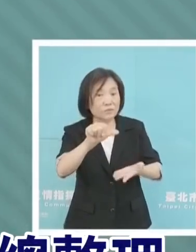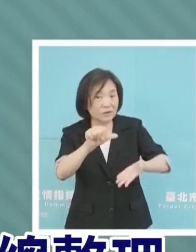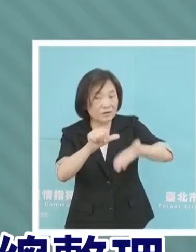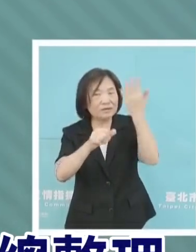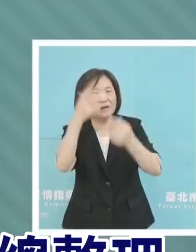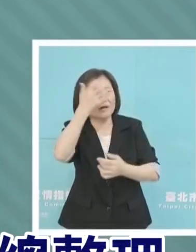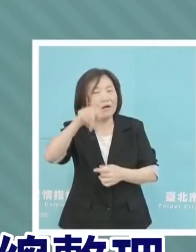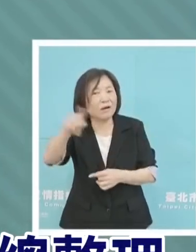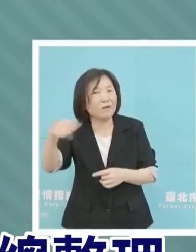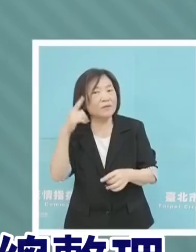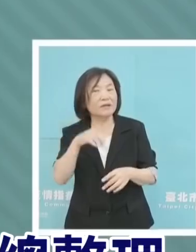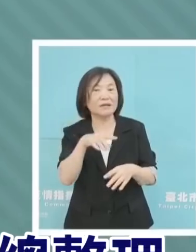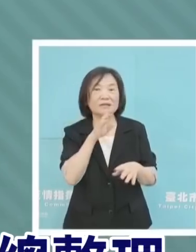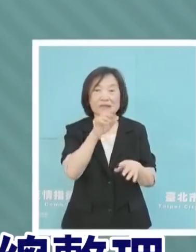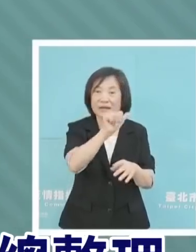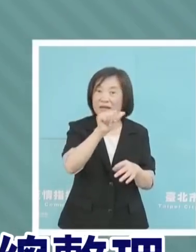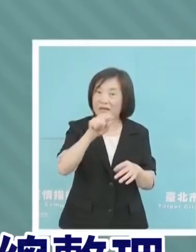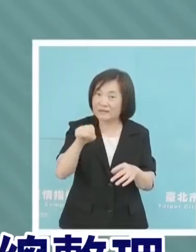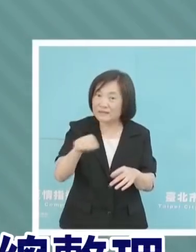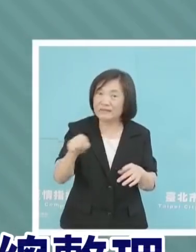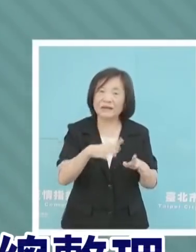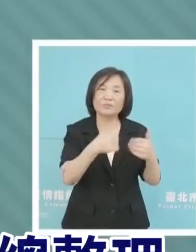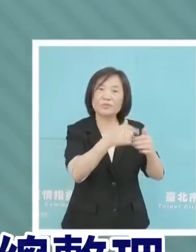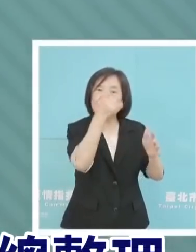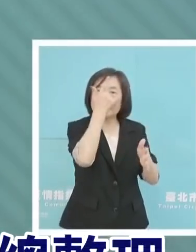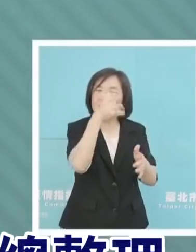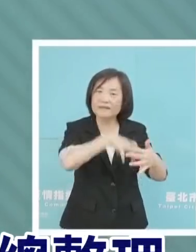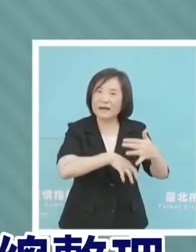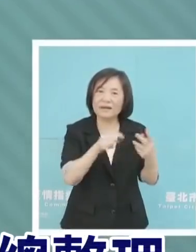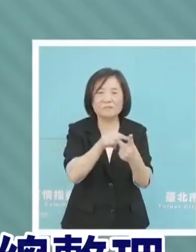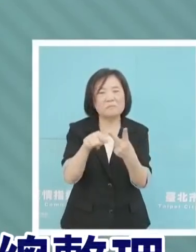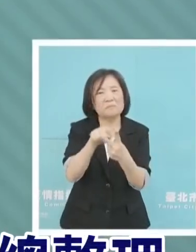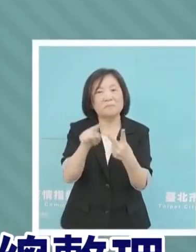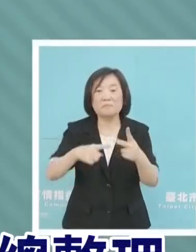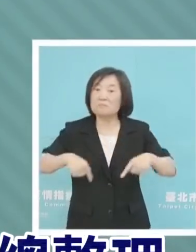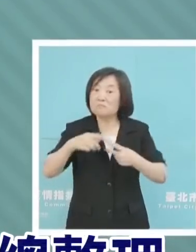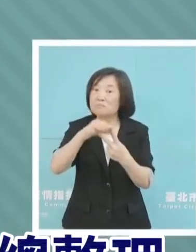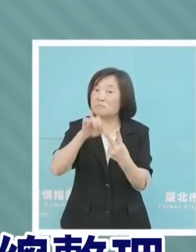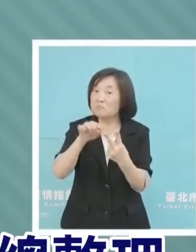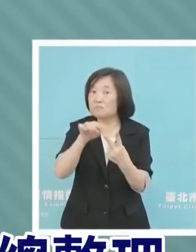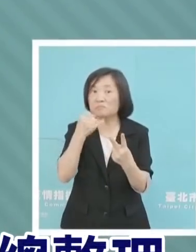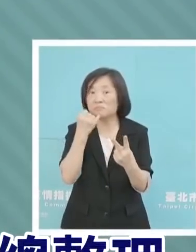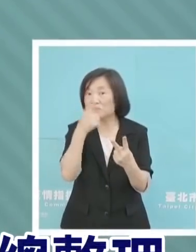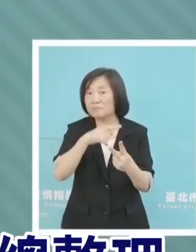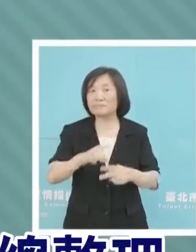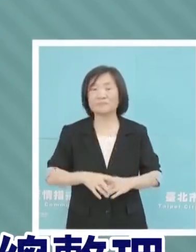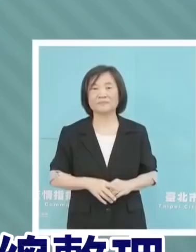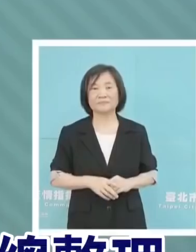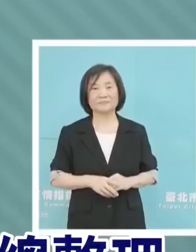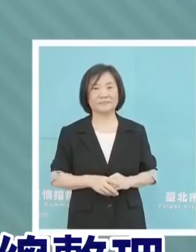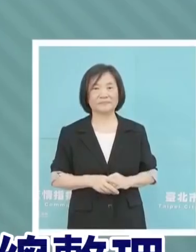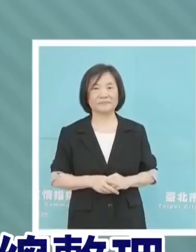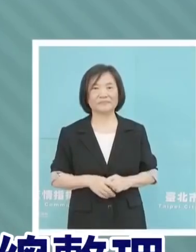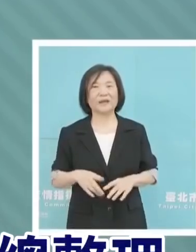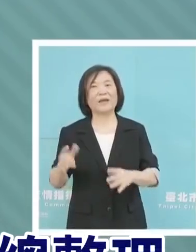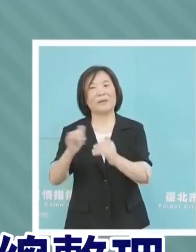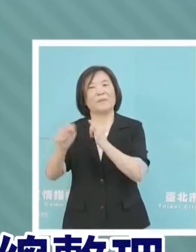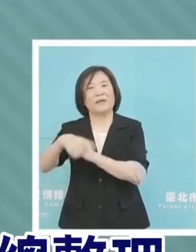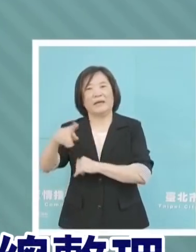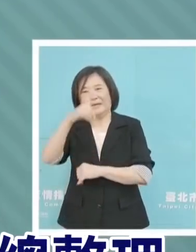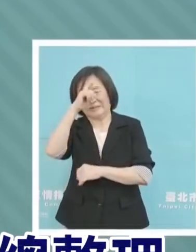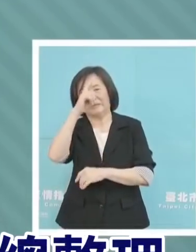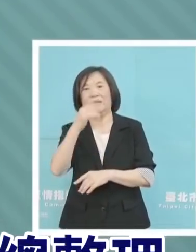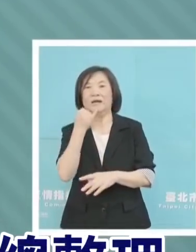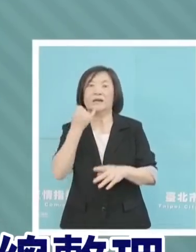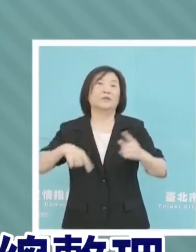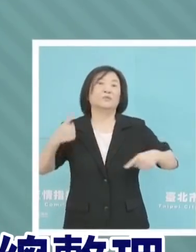者是打 AZ 还是莫德纳？市长，您认为他们可以自由选择吗？ 老百姓当然是希望可以自由